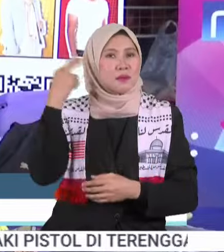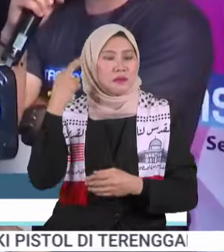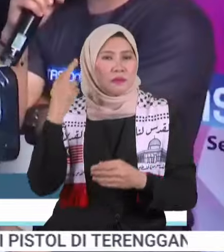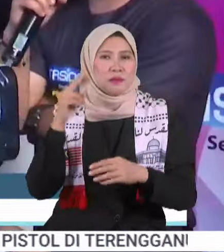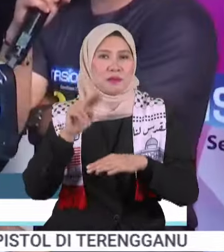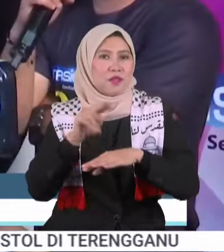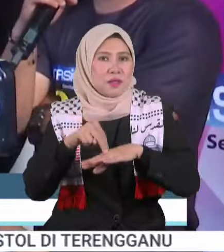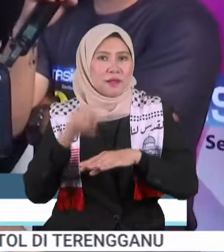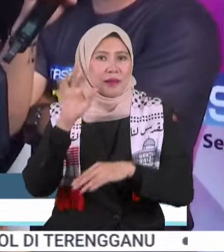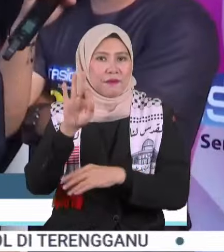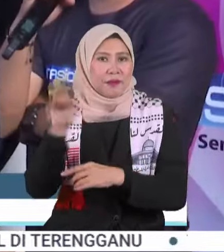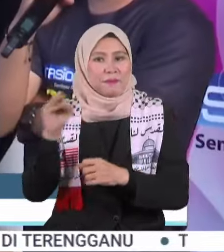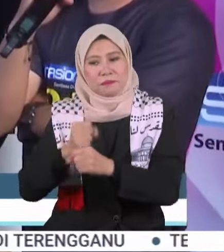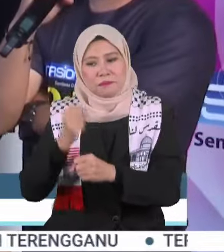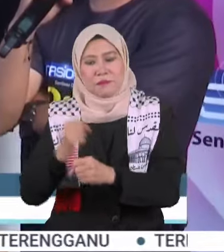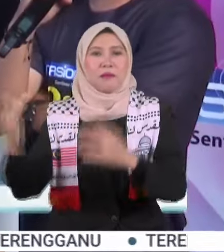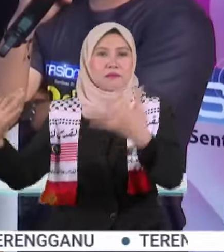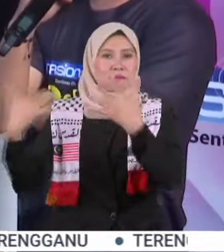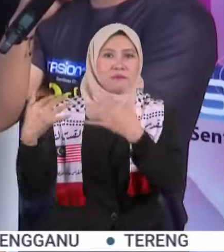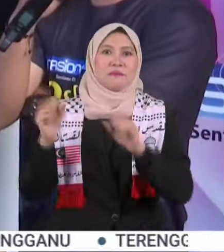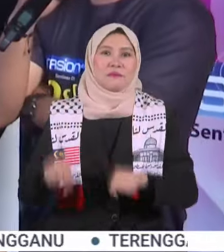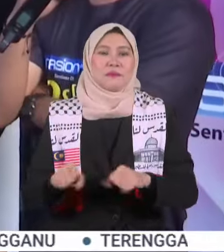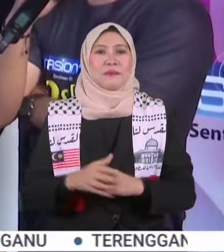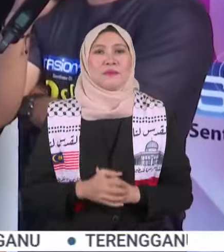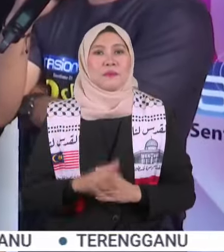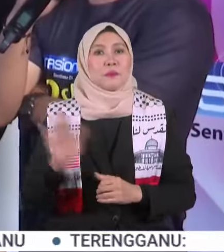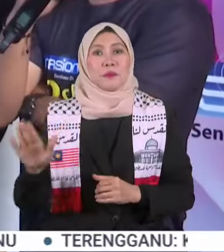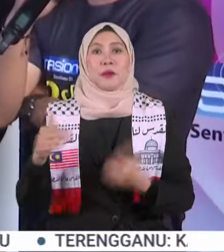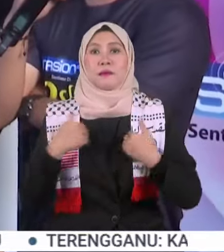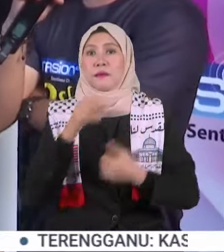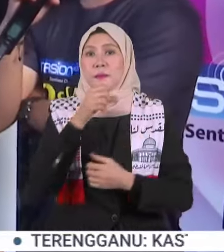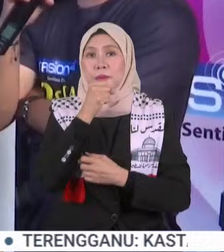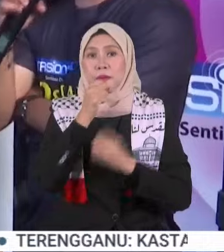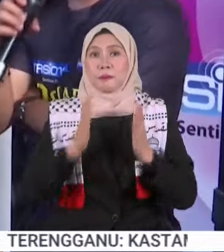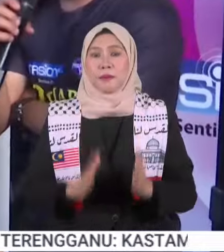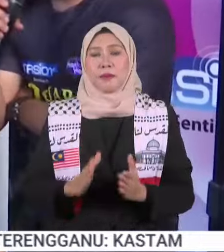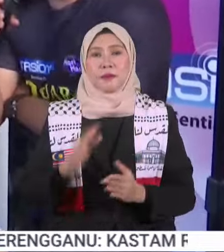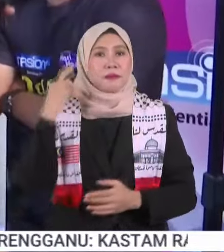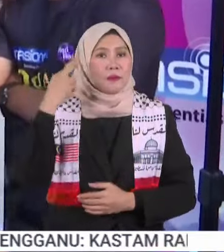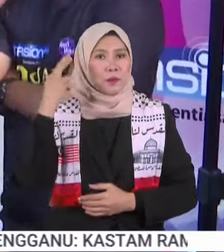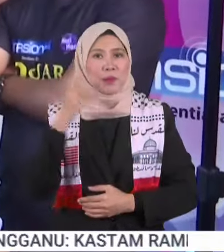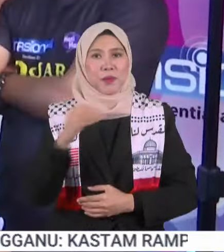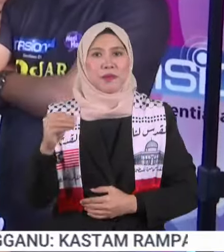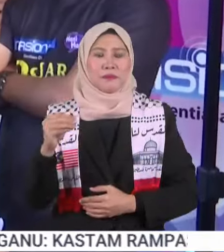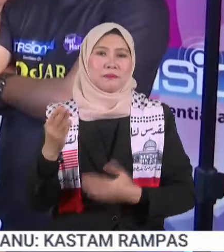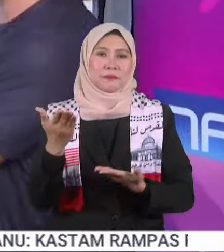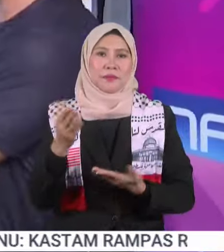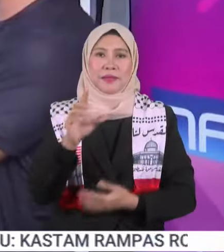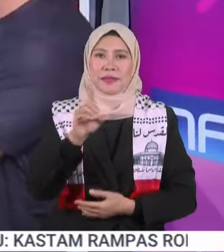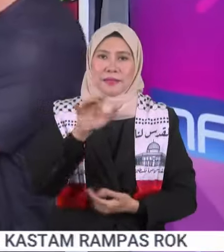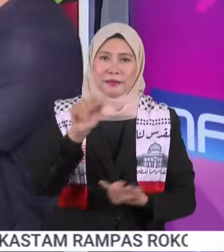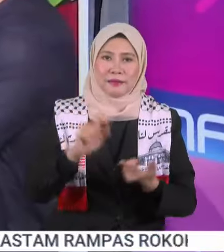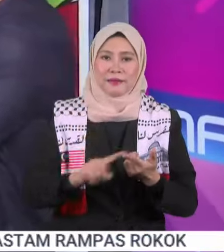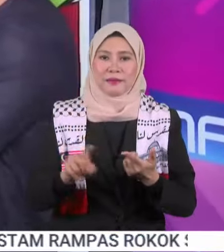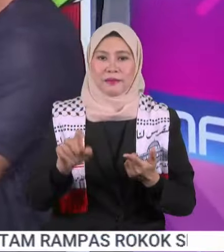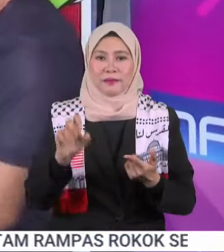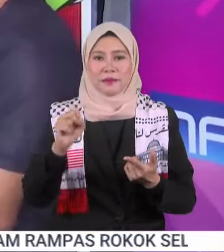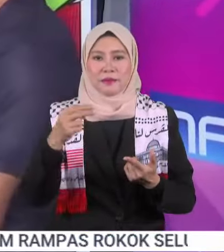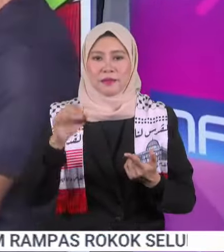bekerja. Program Tiga Suara di Mana menampilkan para penyampai radio dan personaliti Nasional FM seperti Diana Wai,